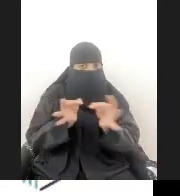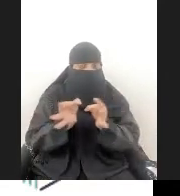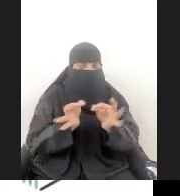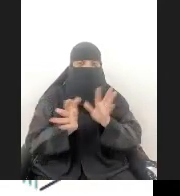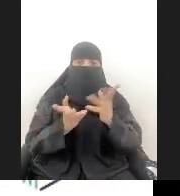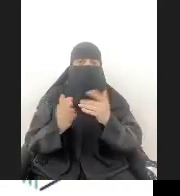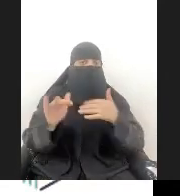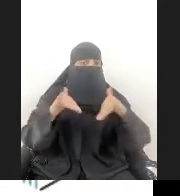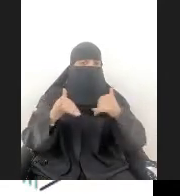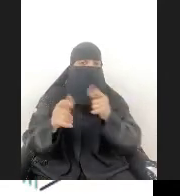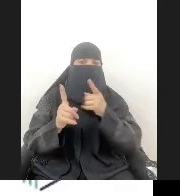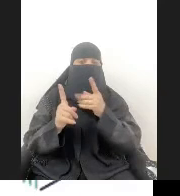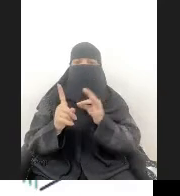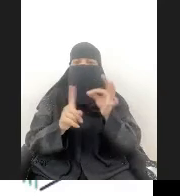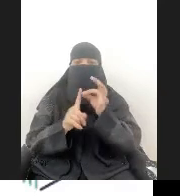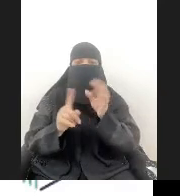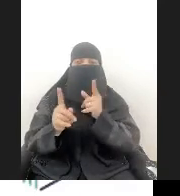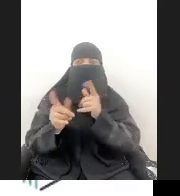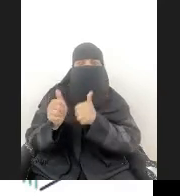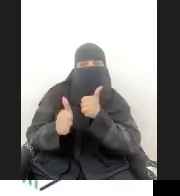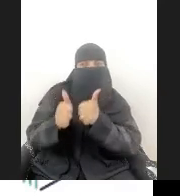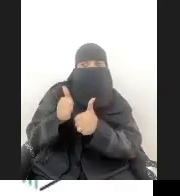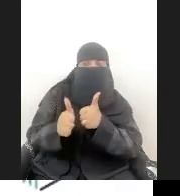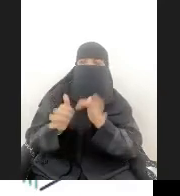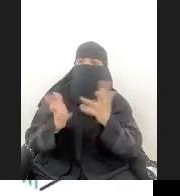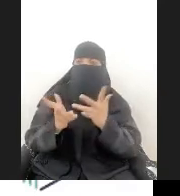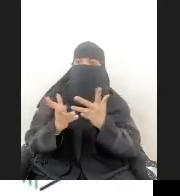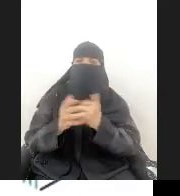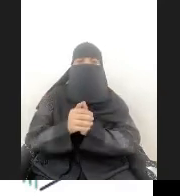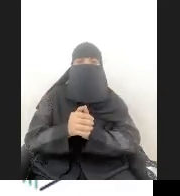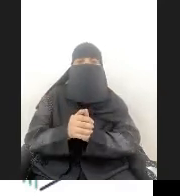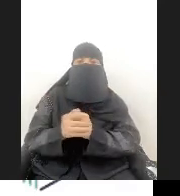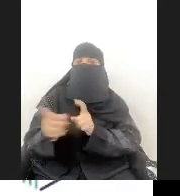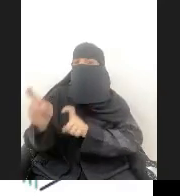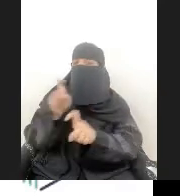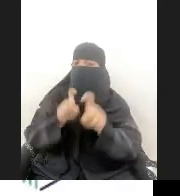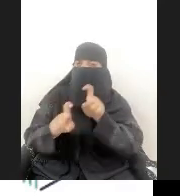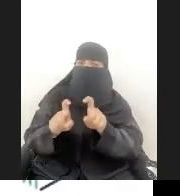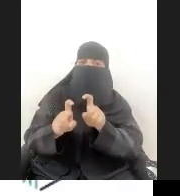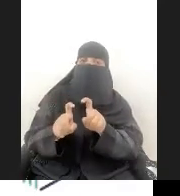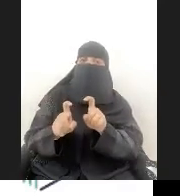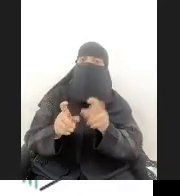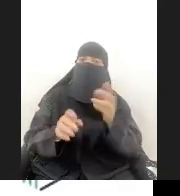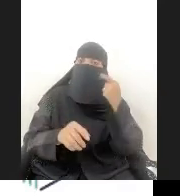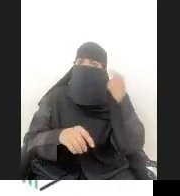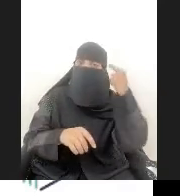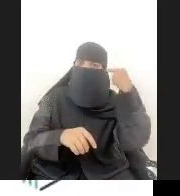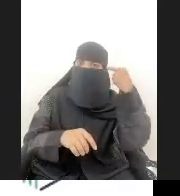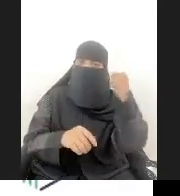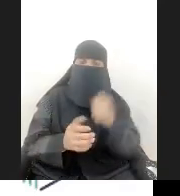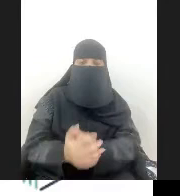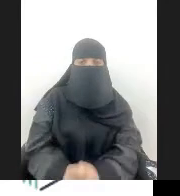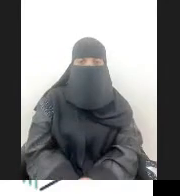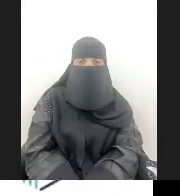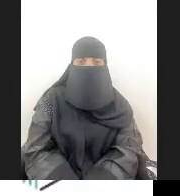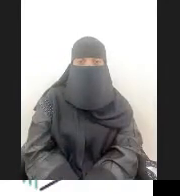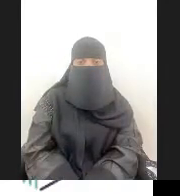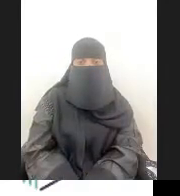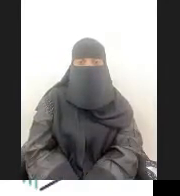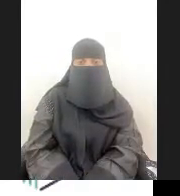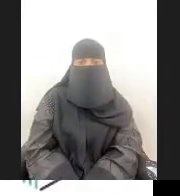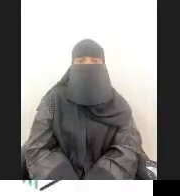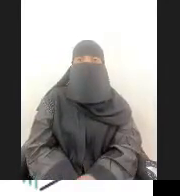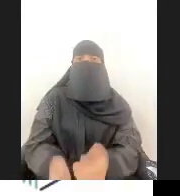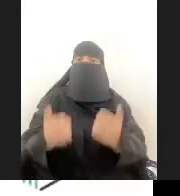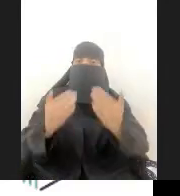هذه الأهداف، فأنا أحدد الأساليب المناسبة. هنا يأتي يعني المحك في عناصر